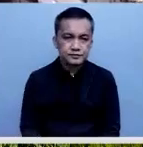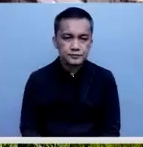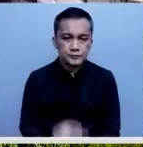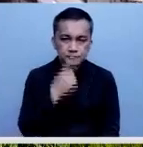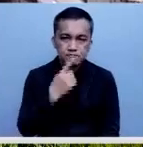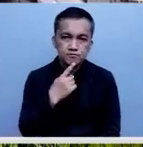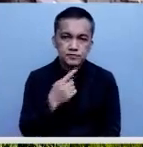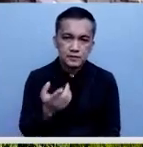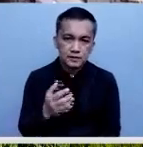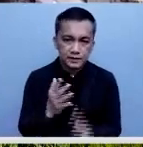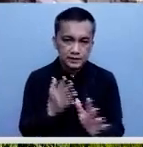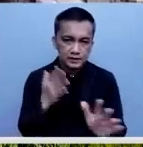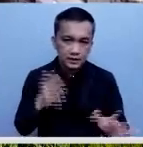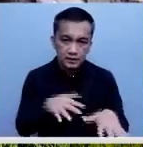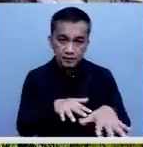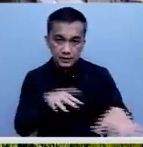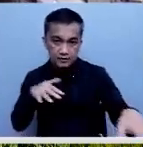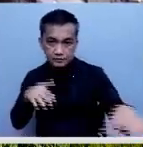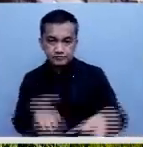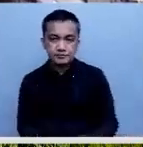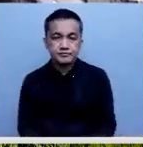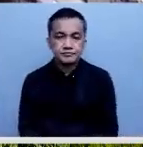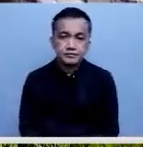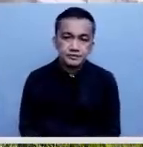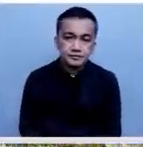na pa ang pila ng mga sasakyan dyan?